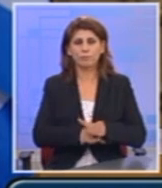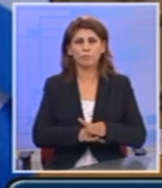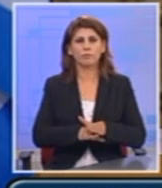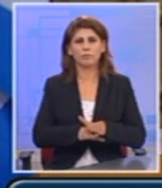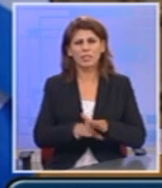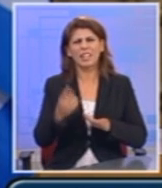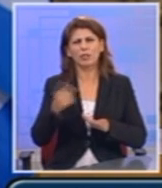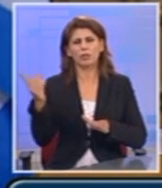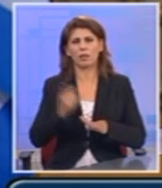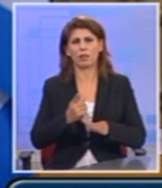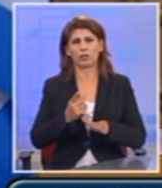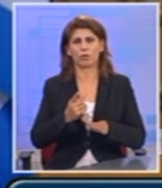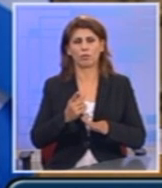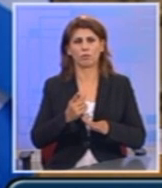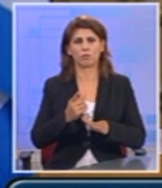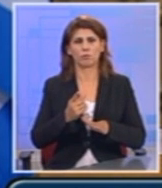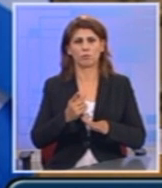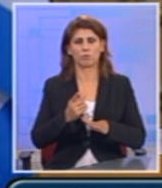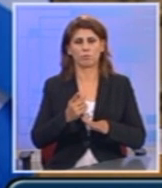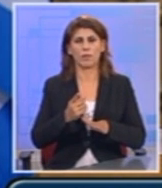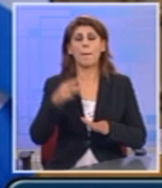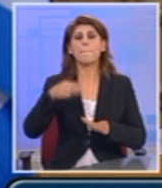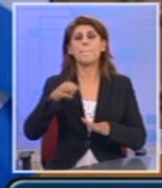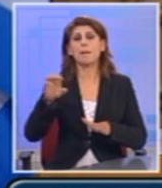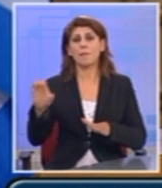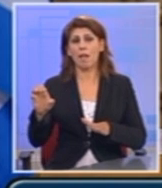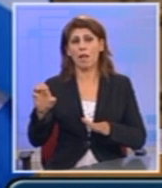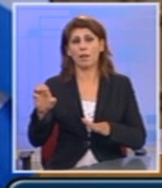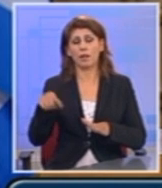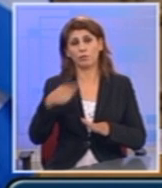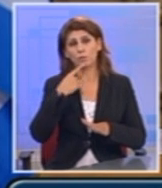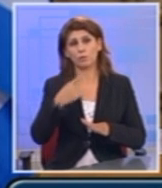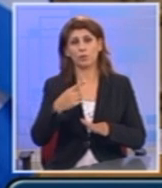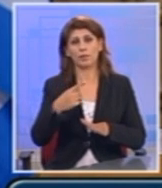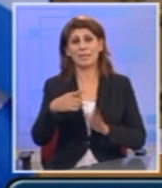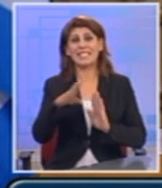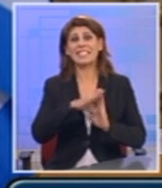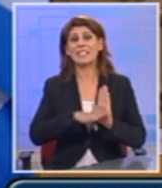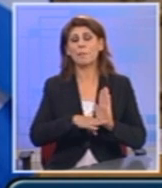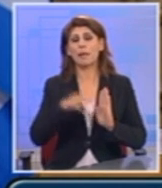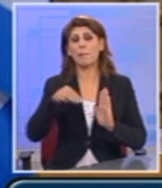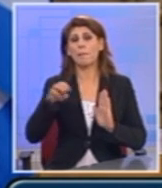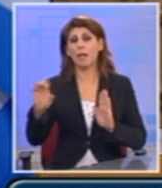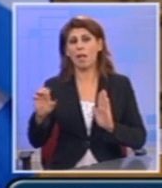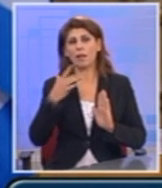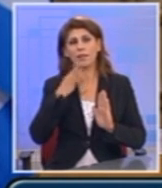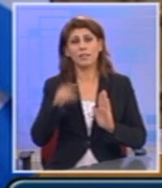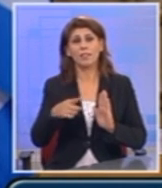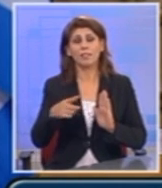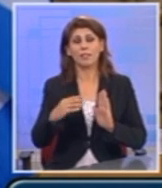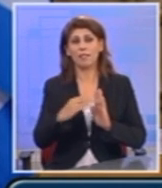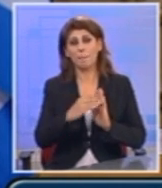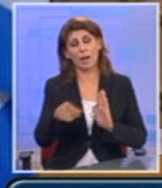εντελώς τα μέσα ενημέρωσης τα λεγόμενα συστημικά ίσως γιατί δεν ήτανε μέρος του